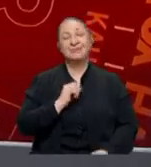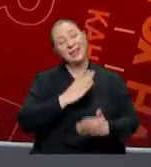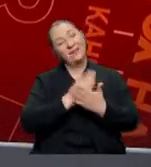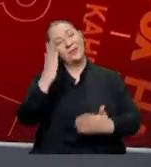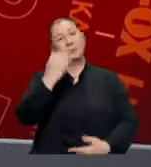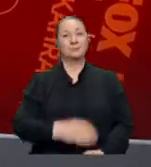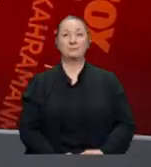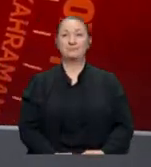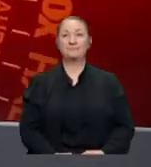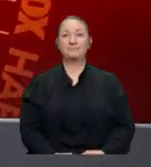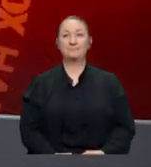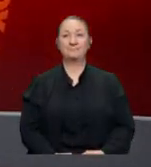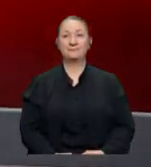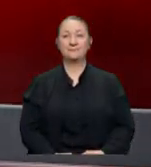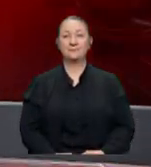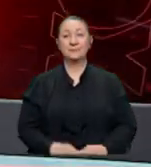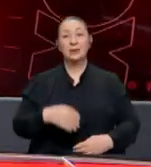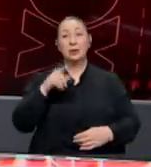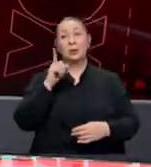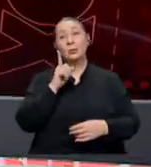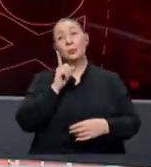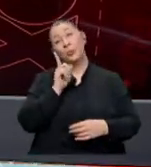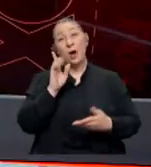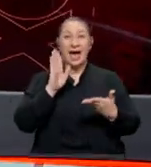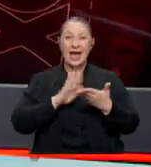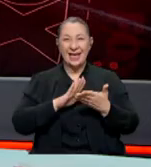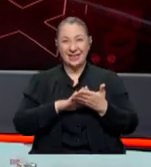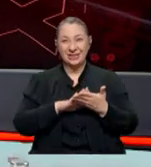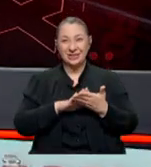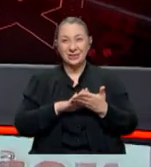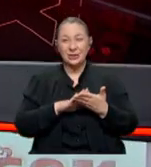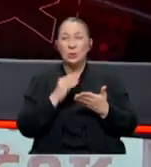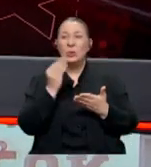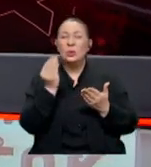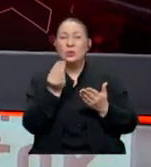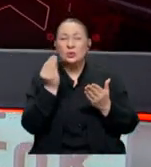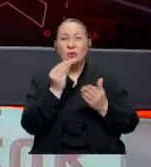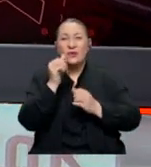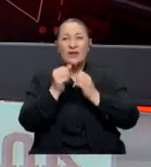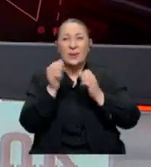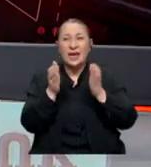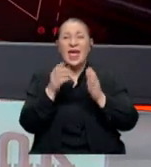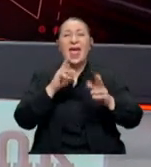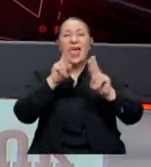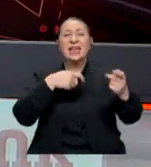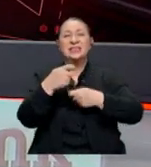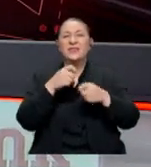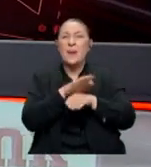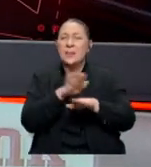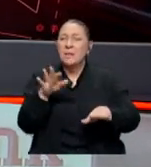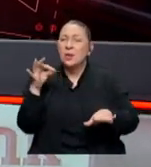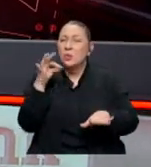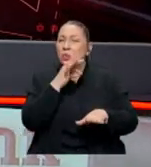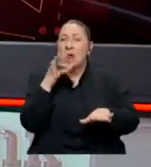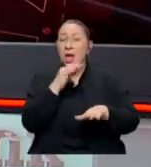Devam edelim. Bu arkadaşlık küçük sanayide ve esnafta neredeyse bitmek üzere.